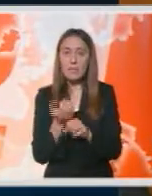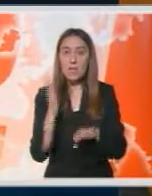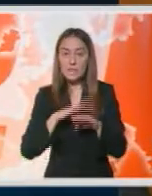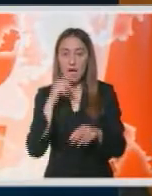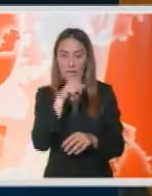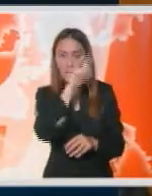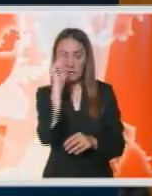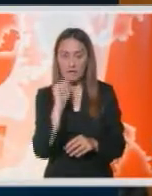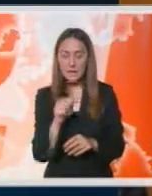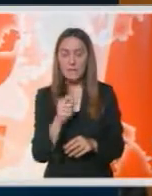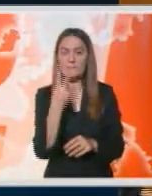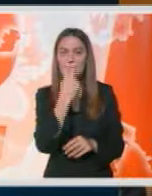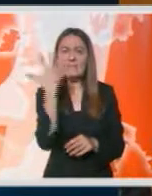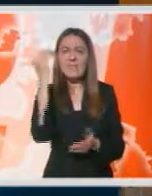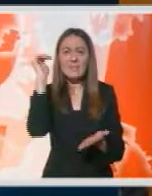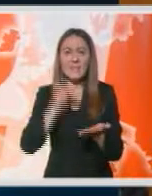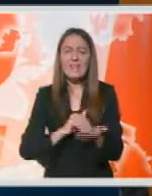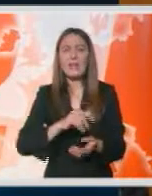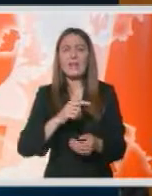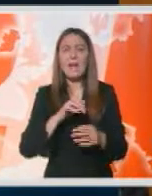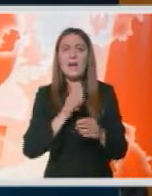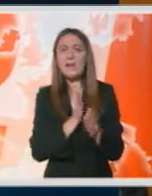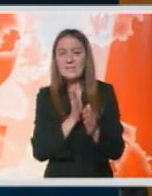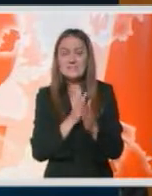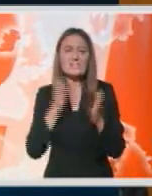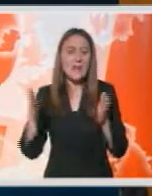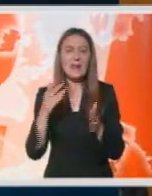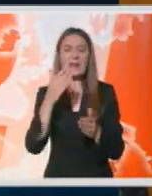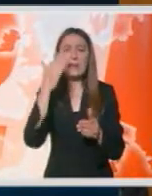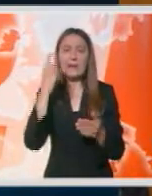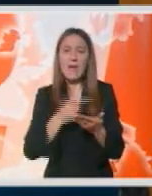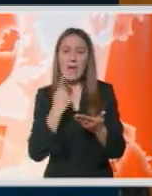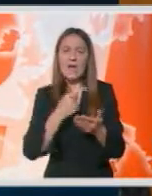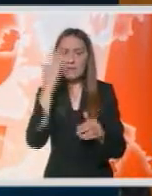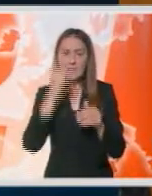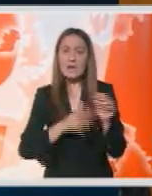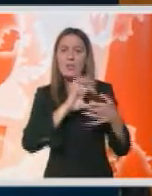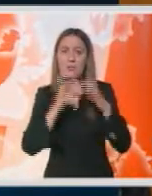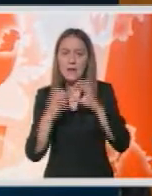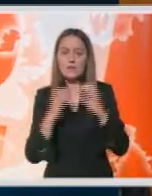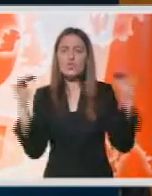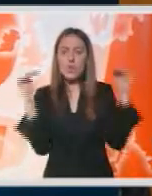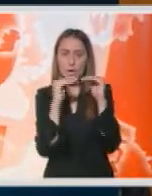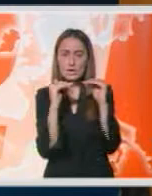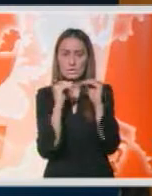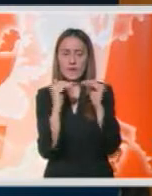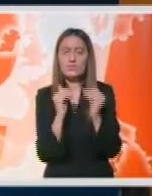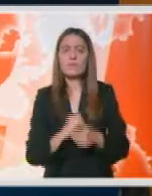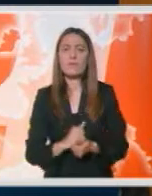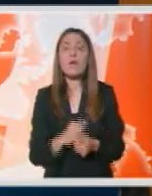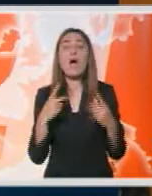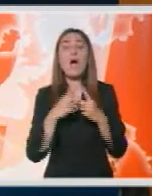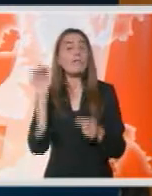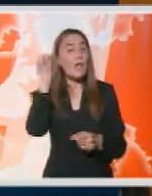ovom pitanju. 25.000 strana je pri kraju prevođenja, usklađivanja, redakture, a